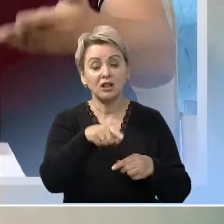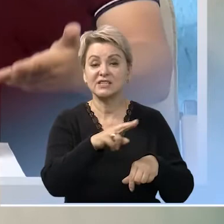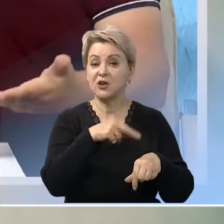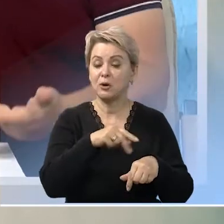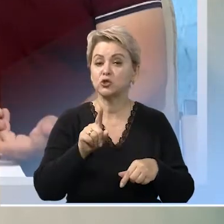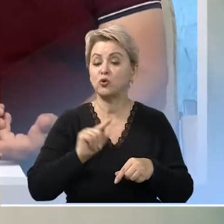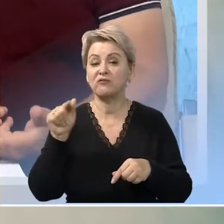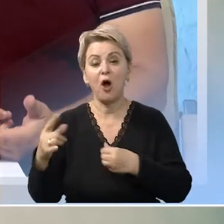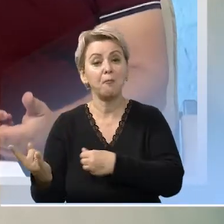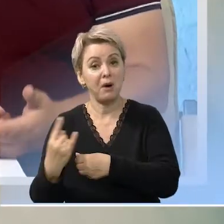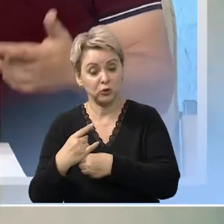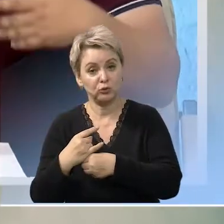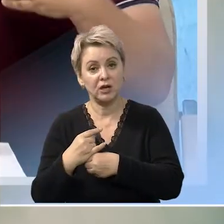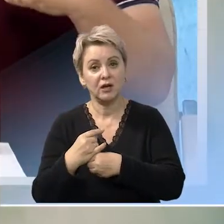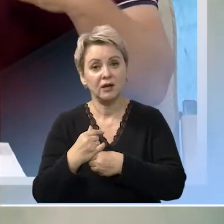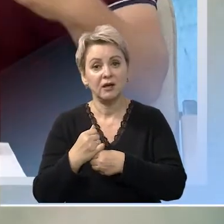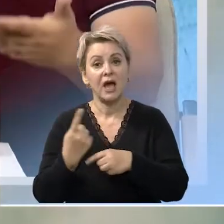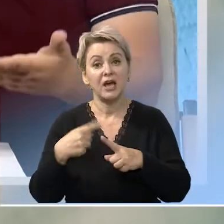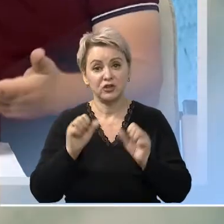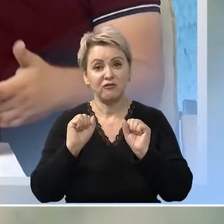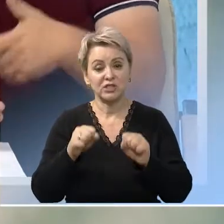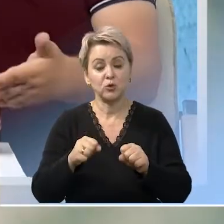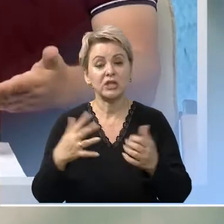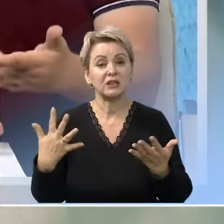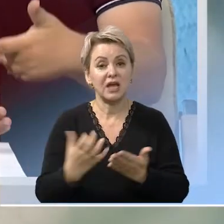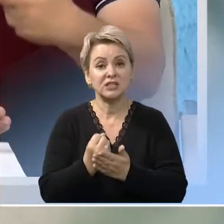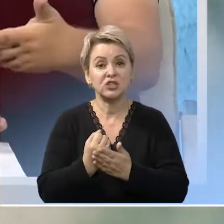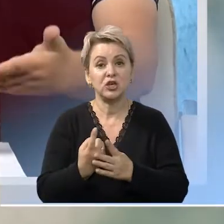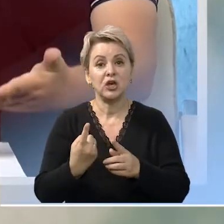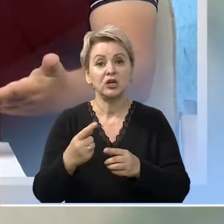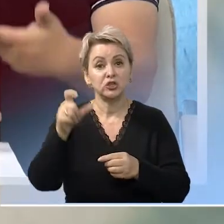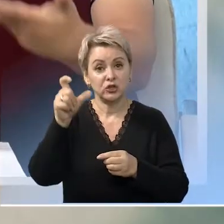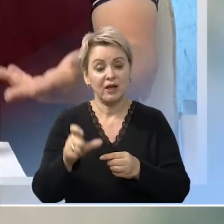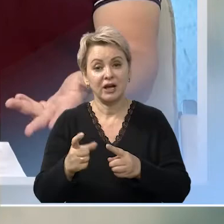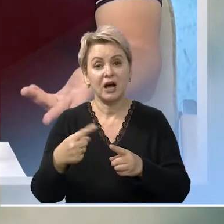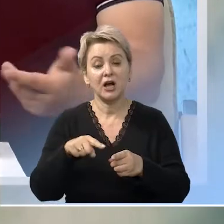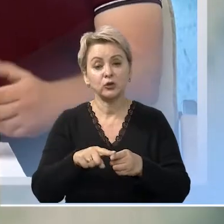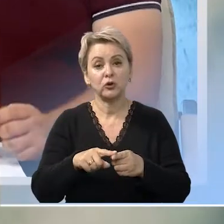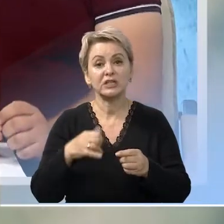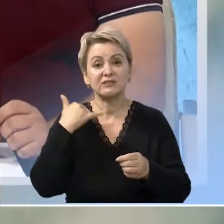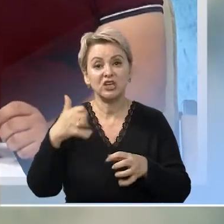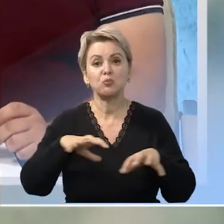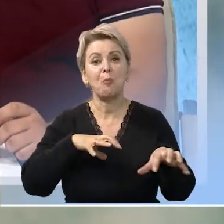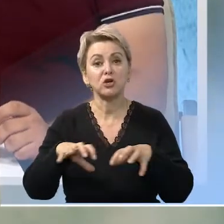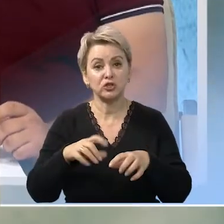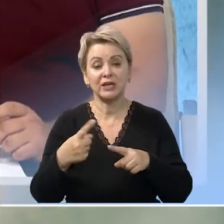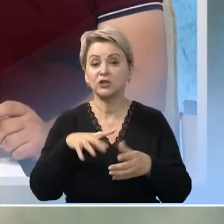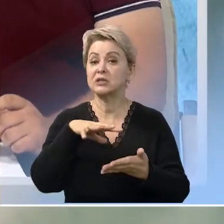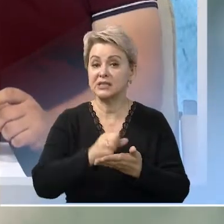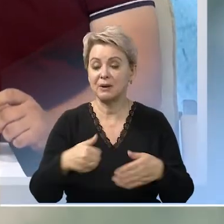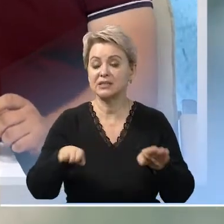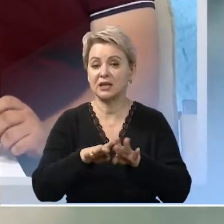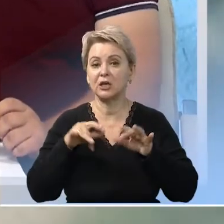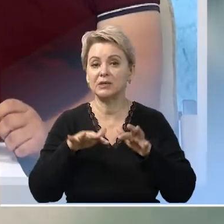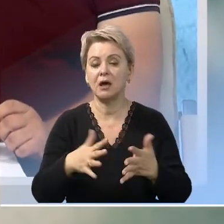позвонили, обманули его, так скажем, да? Это возможно вычислить такого человека, который звонит и как бы, то есть, непосредственно занимается